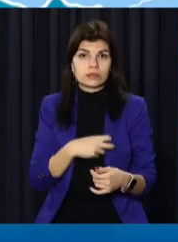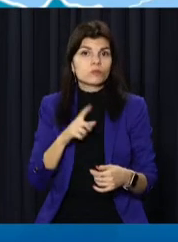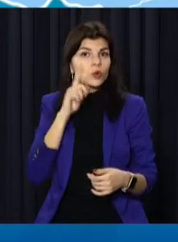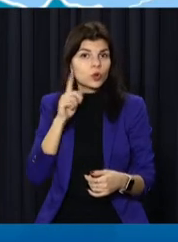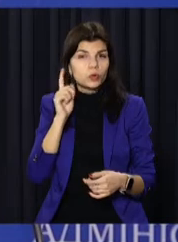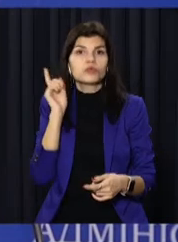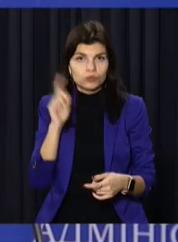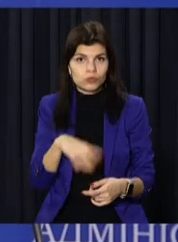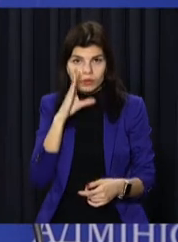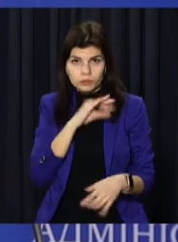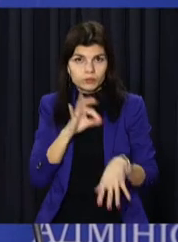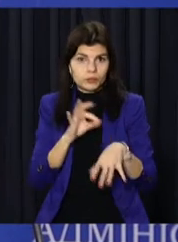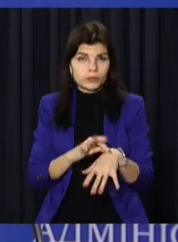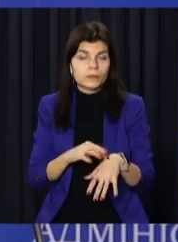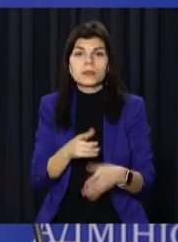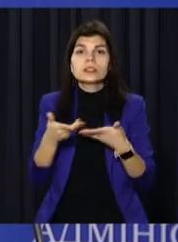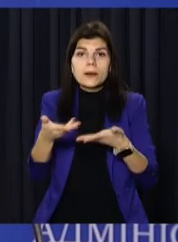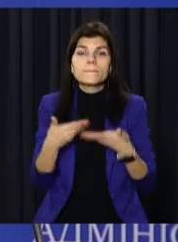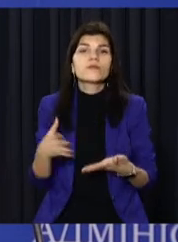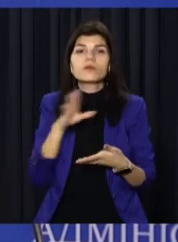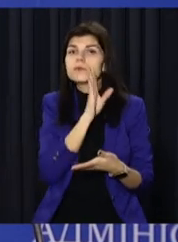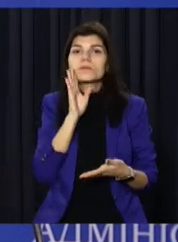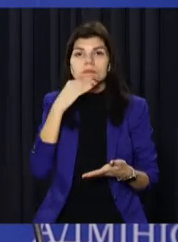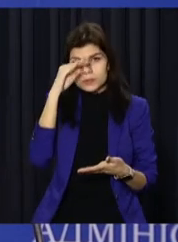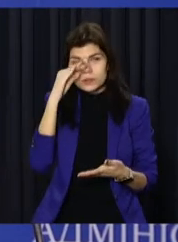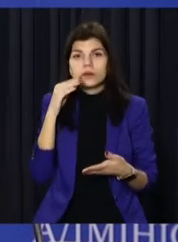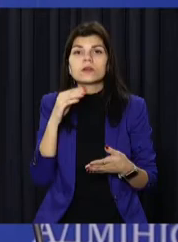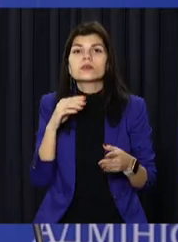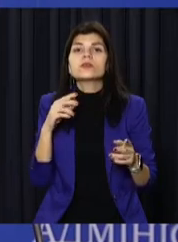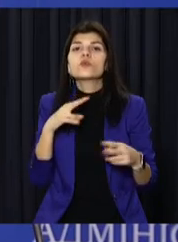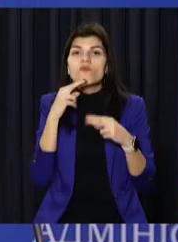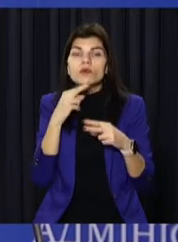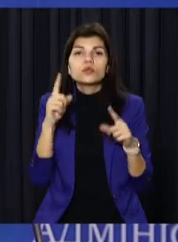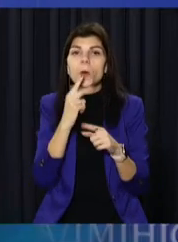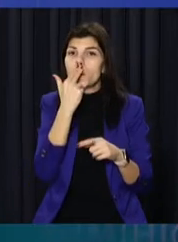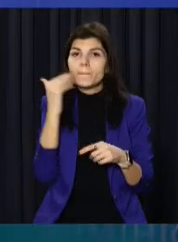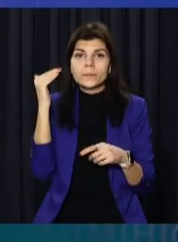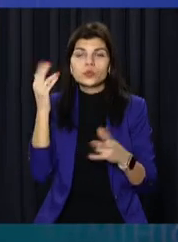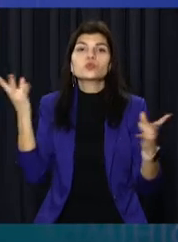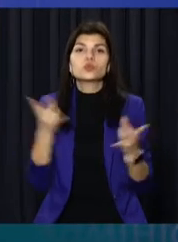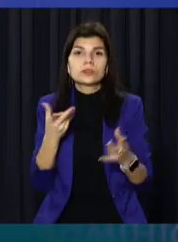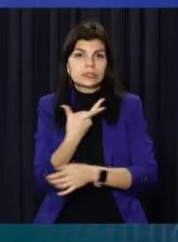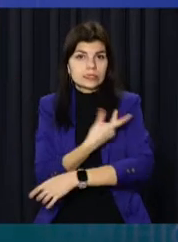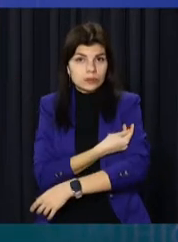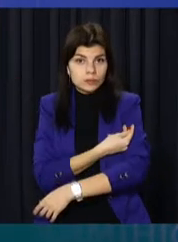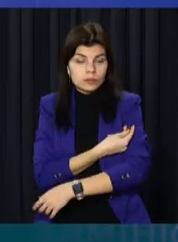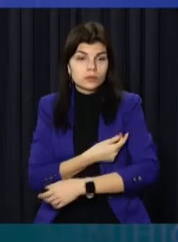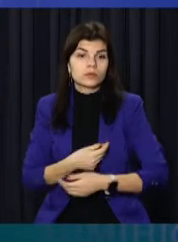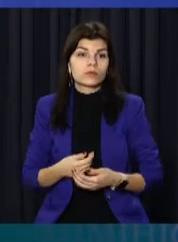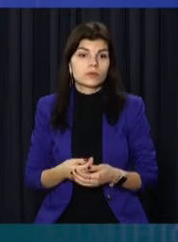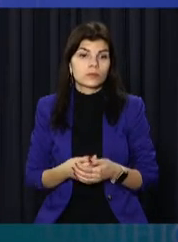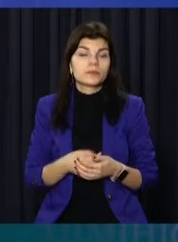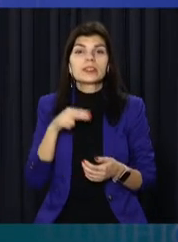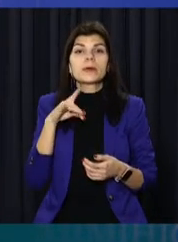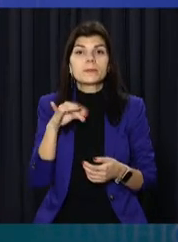молодь. Запрошую батьків ще раз звернути увагу на те, що підлітків треба щепити, і